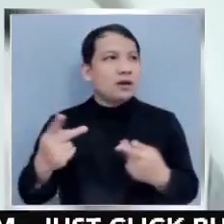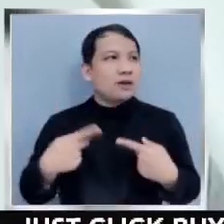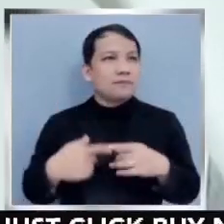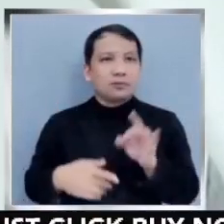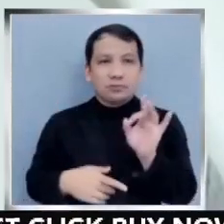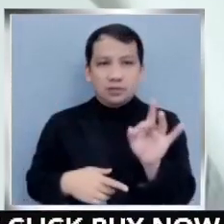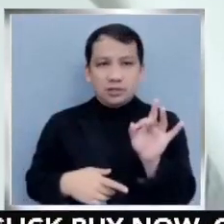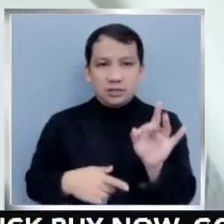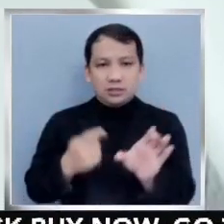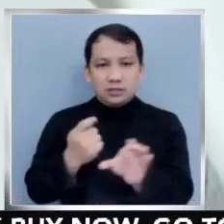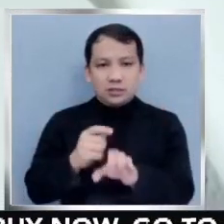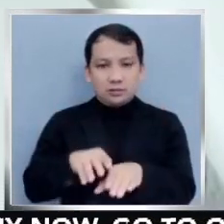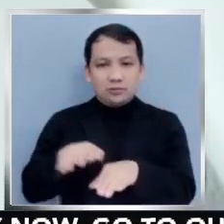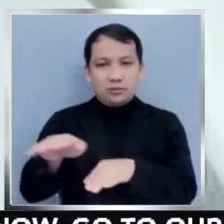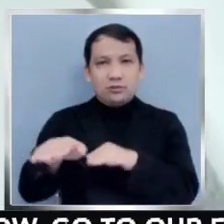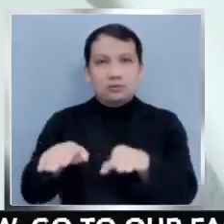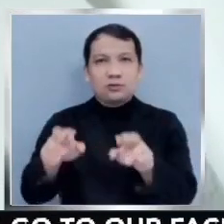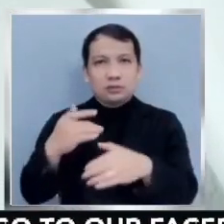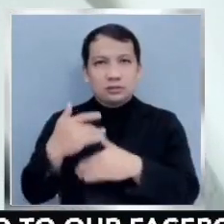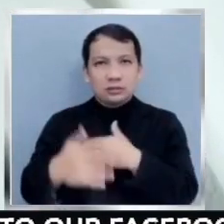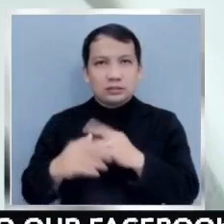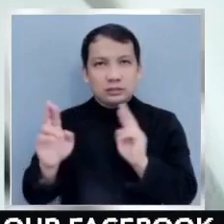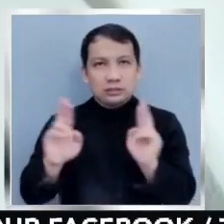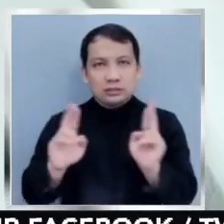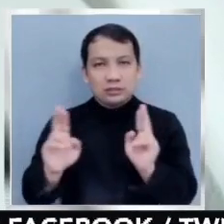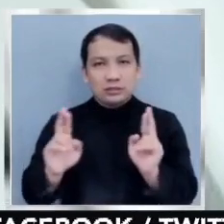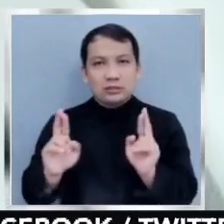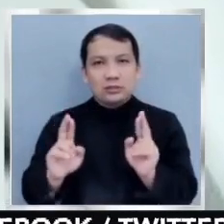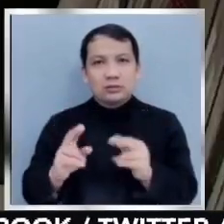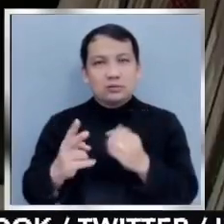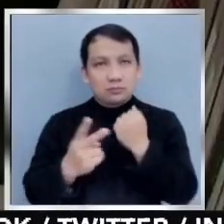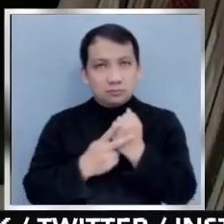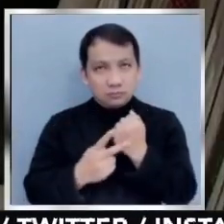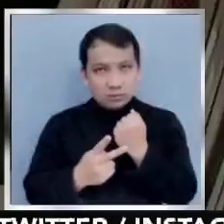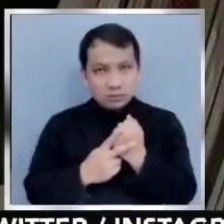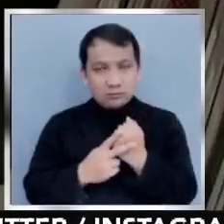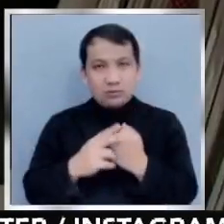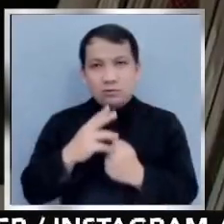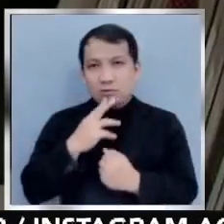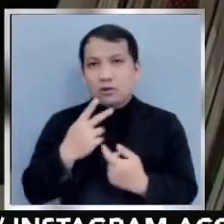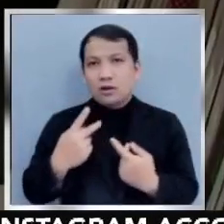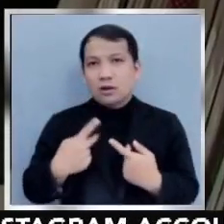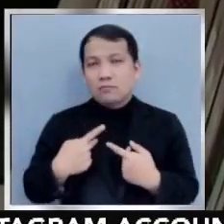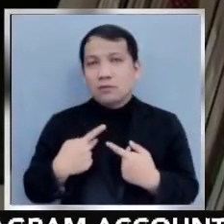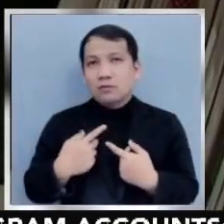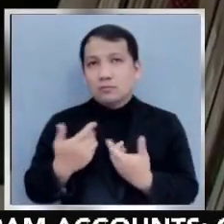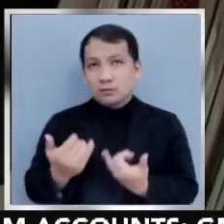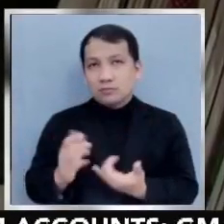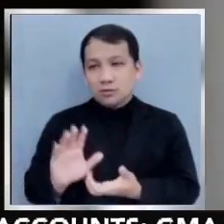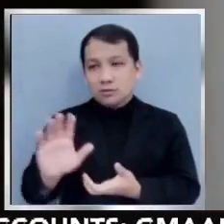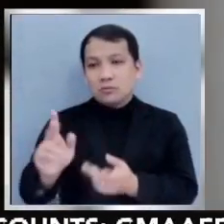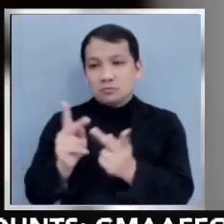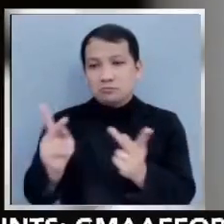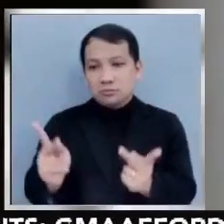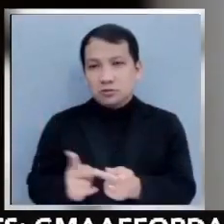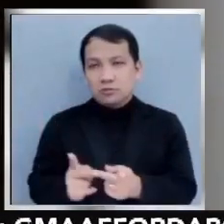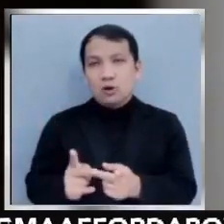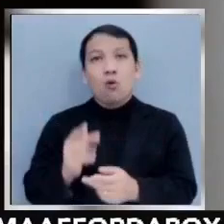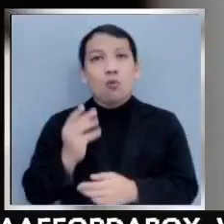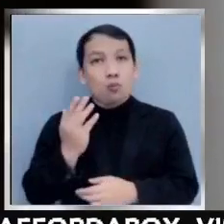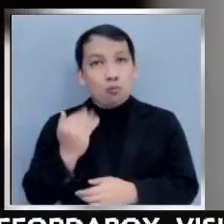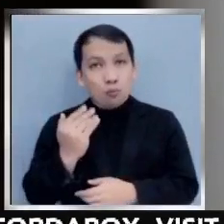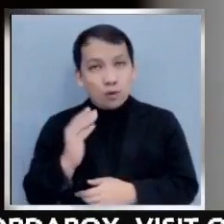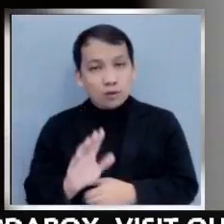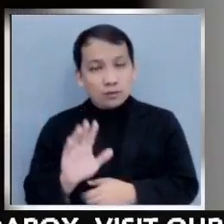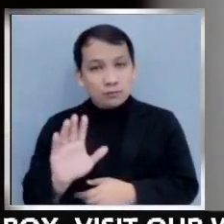kung paghandaan na lang siya ng ating customers, mag-ipon na po doon sa mga oras na may tubig pa sa kanilang lugar kasi para hindi na rin po sila umasa